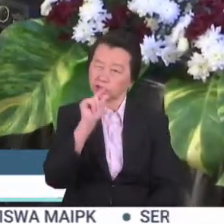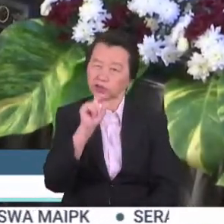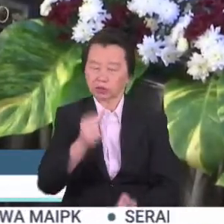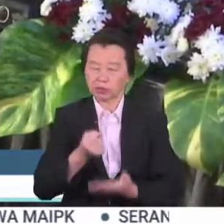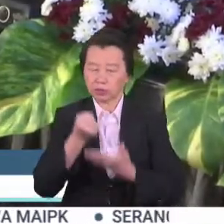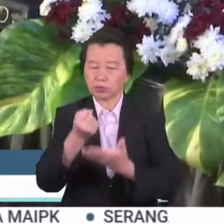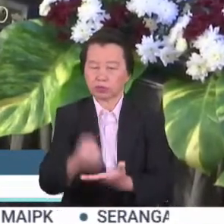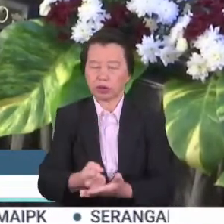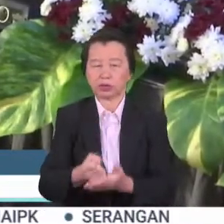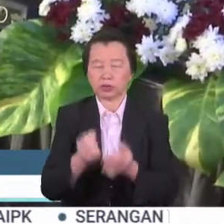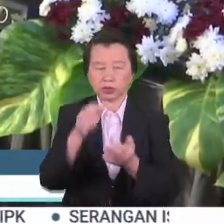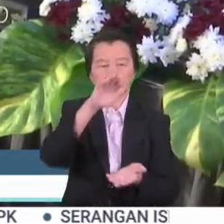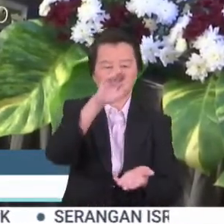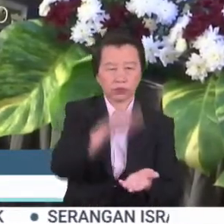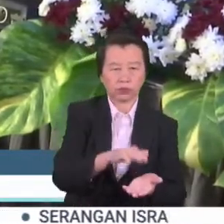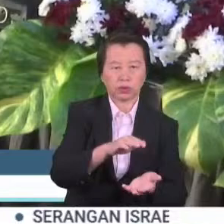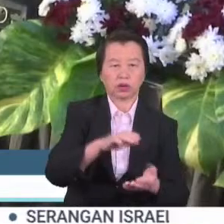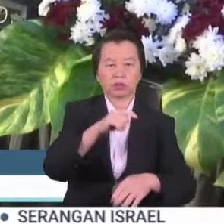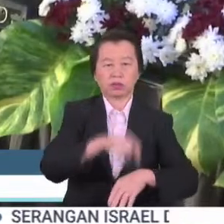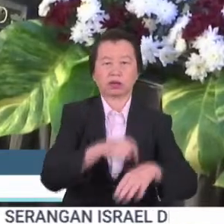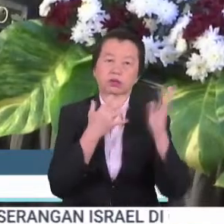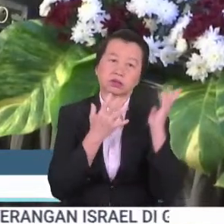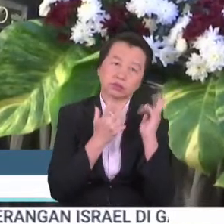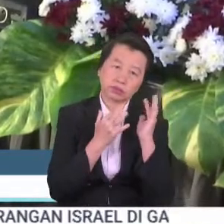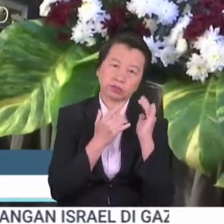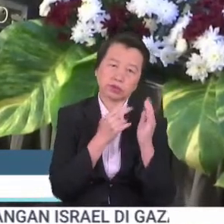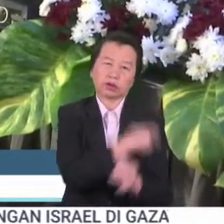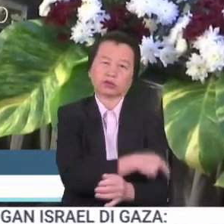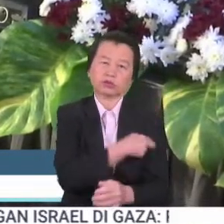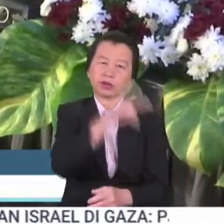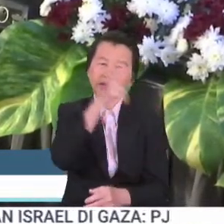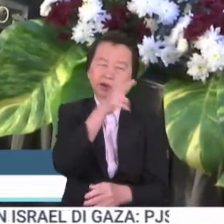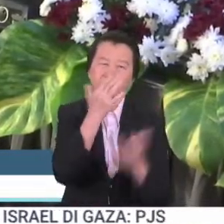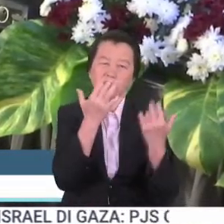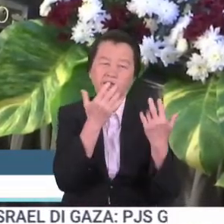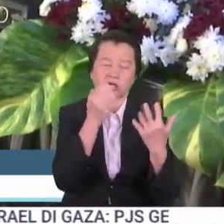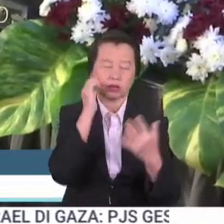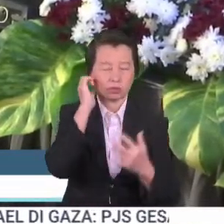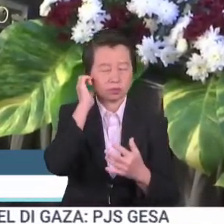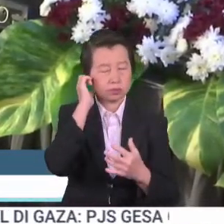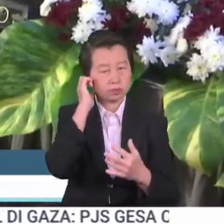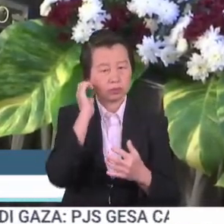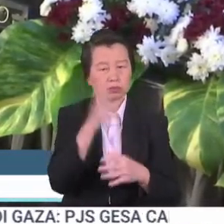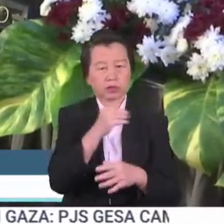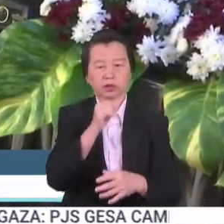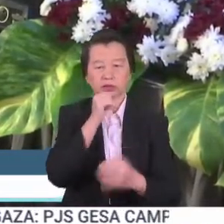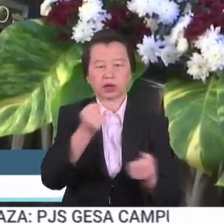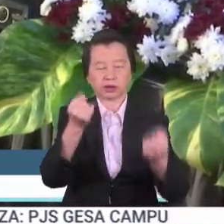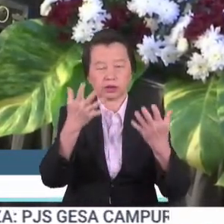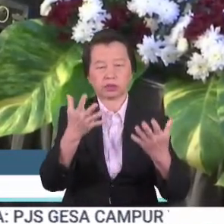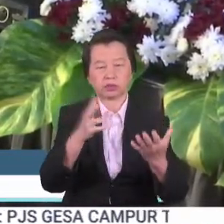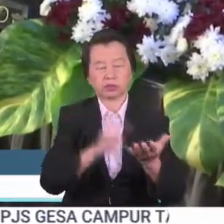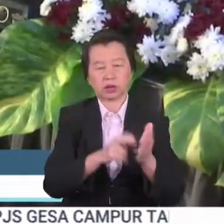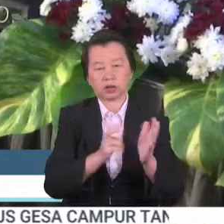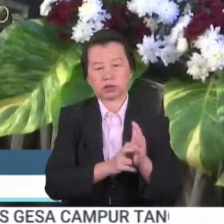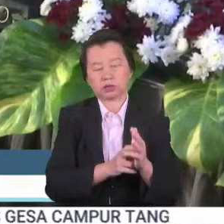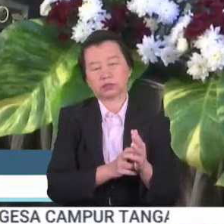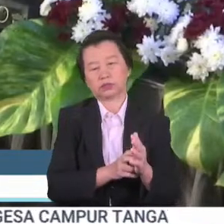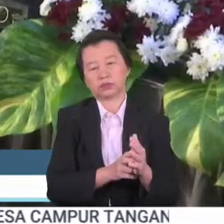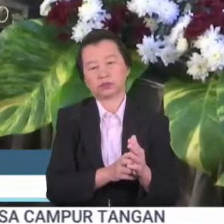membantu mengurangkan masa menunggu mungkin a tak ramai maksudnya